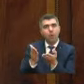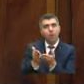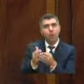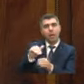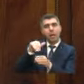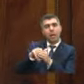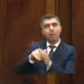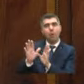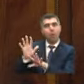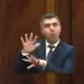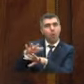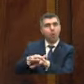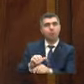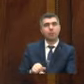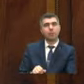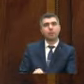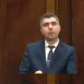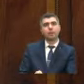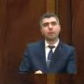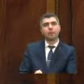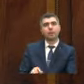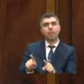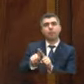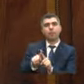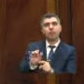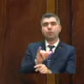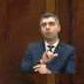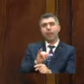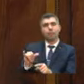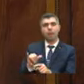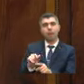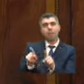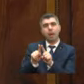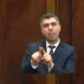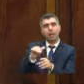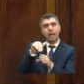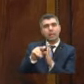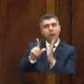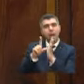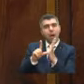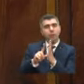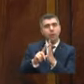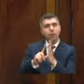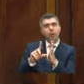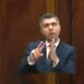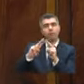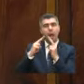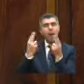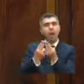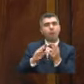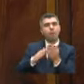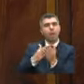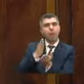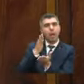تما، ولكن حنا كانت ماشي ضروري، ليس هناك اي شيء لا في الدستور ولا في قوانين العالم ولا في الديمقراطيه